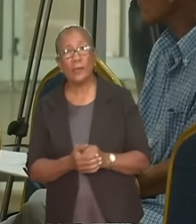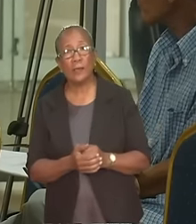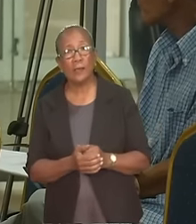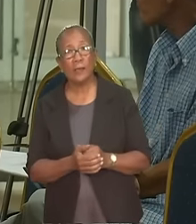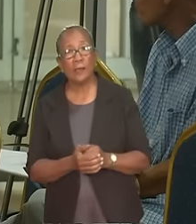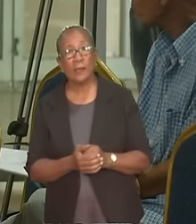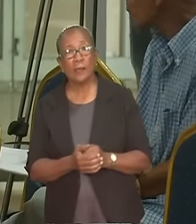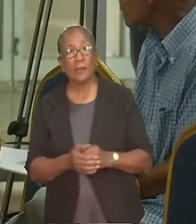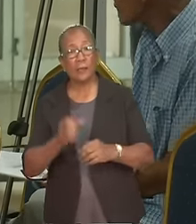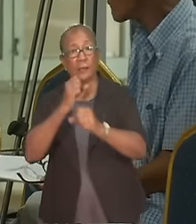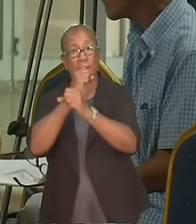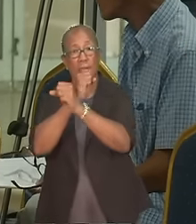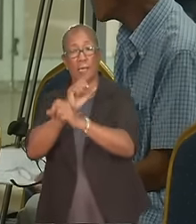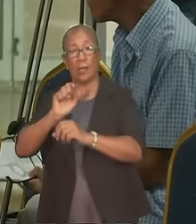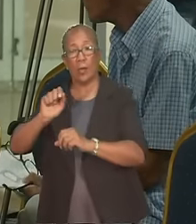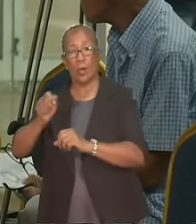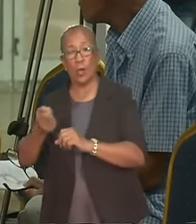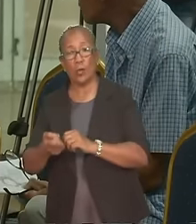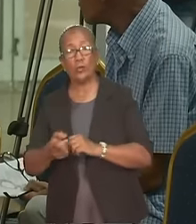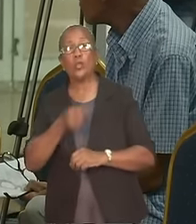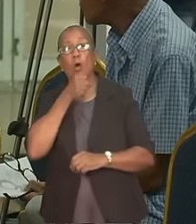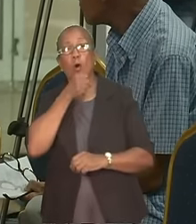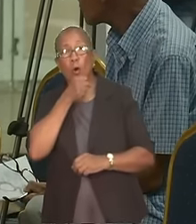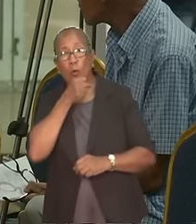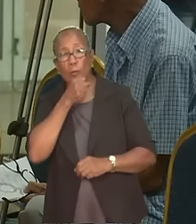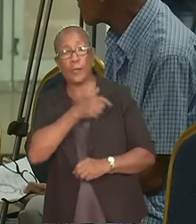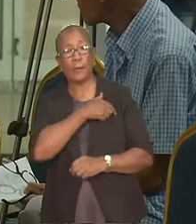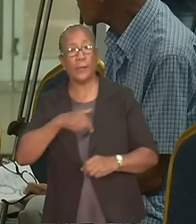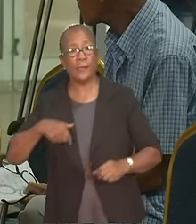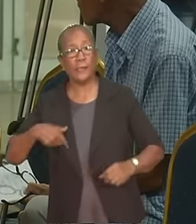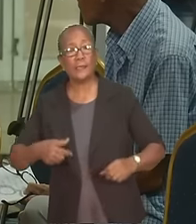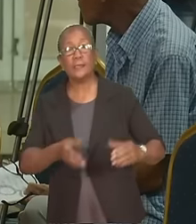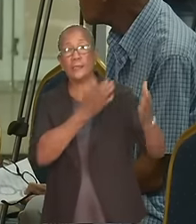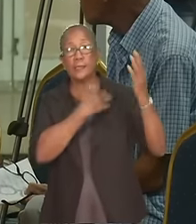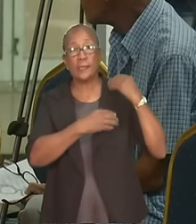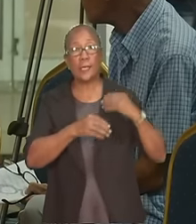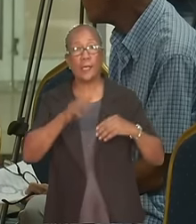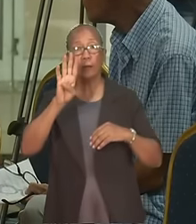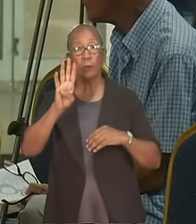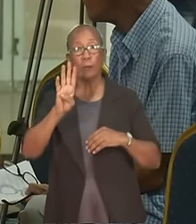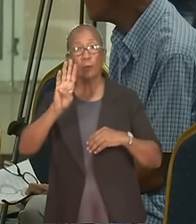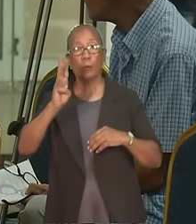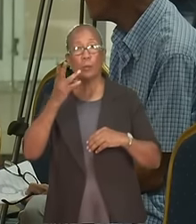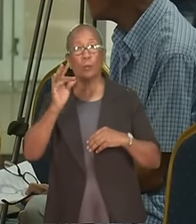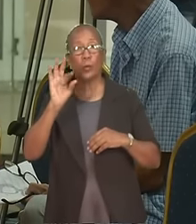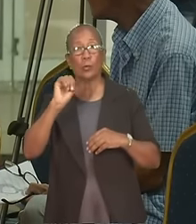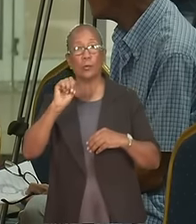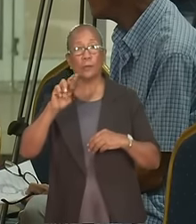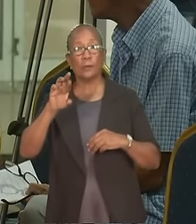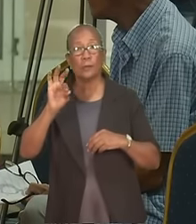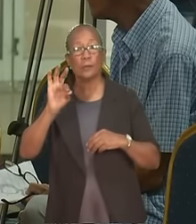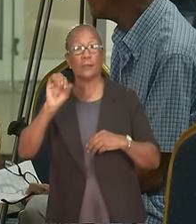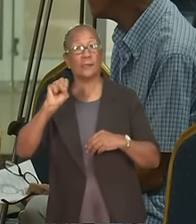cellenhuis voor gewezen president Bouterse dat werd gebouwd aan de Vluchtstraat. Wat